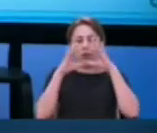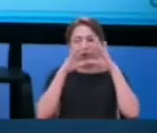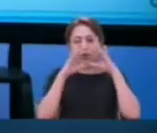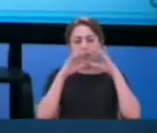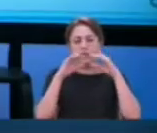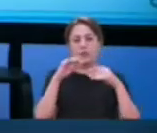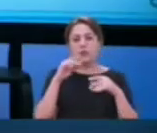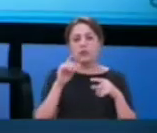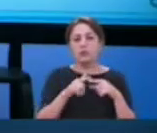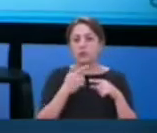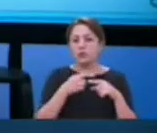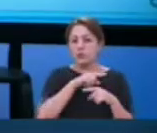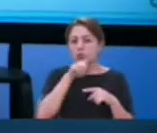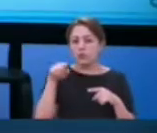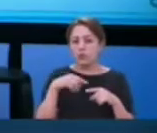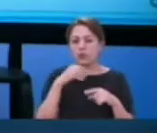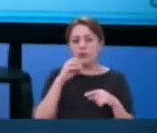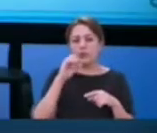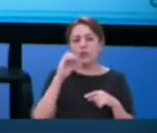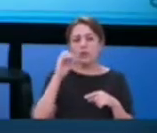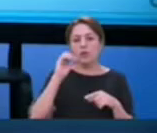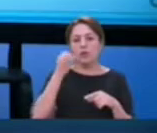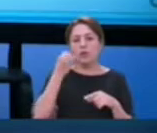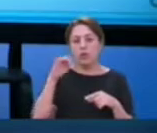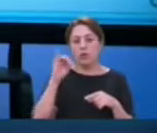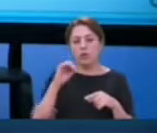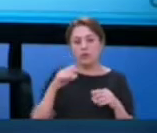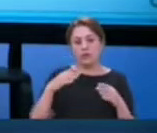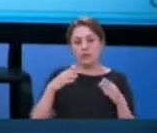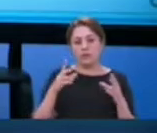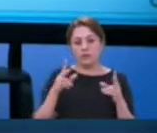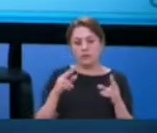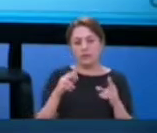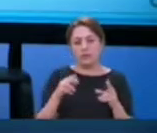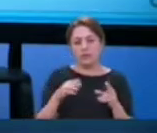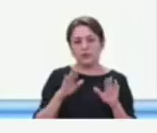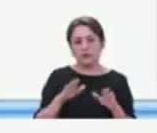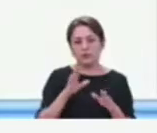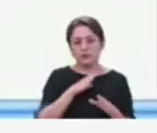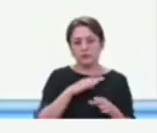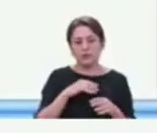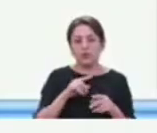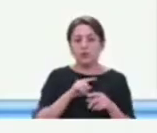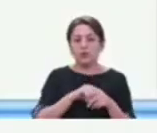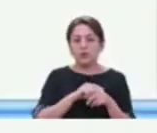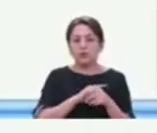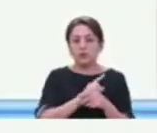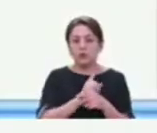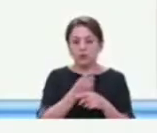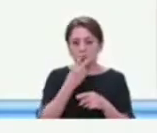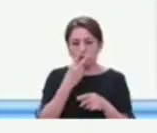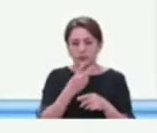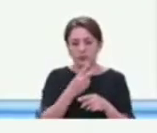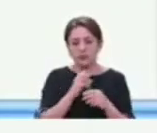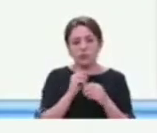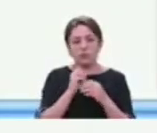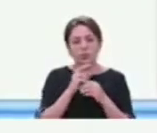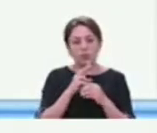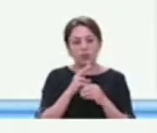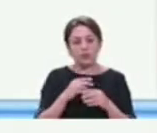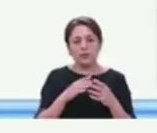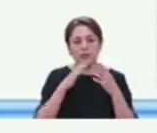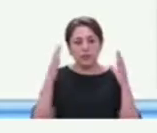ularning yoy qismlarida joylashgan bo'ladi. Soatda esa bo'laklarga e'tibor bersangiz, 12 ta